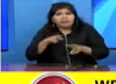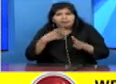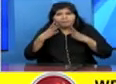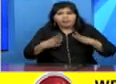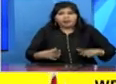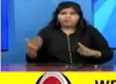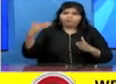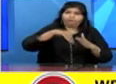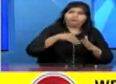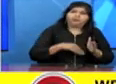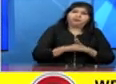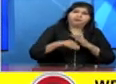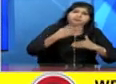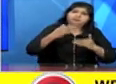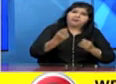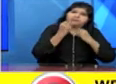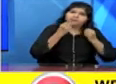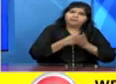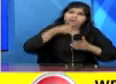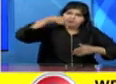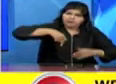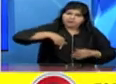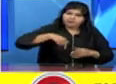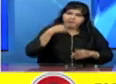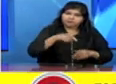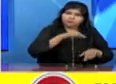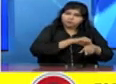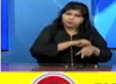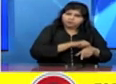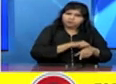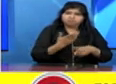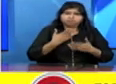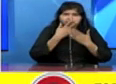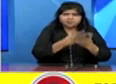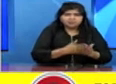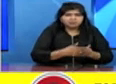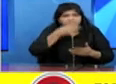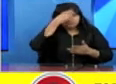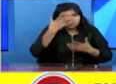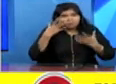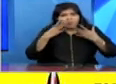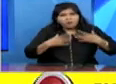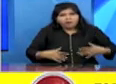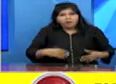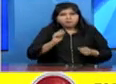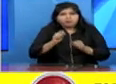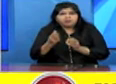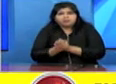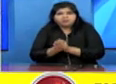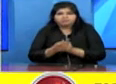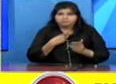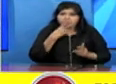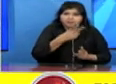अपने जीवन में उतारना भी है। आज जब मैं डॉक्टरों का त्याग, तपस्या, समर्पण देख रहा हूँ तो